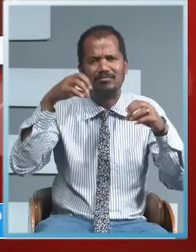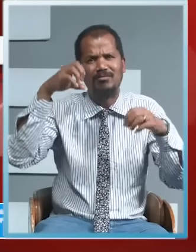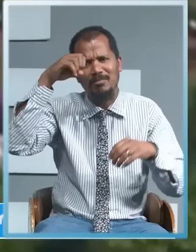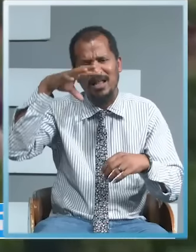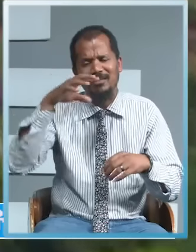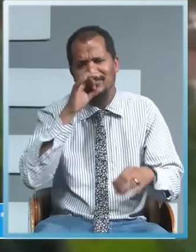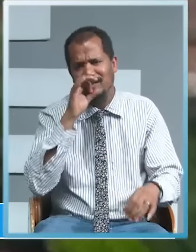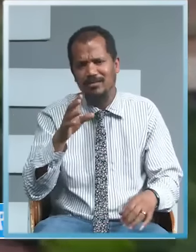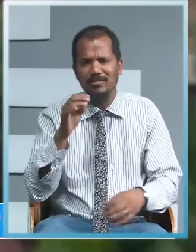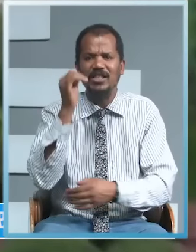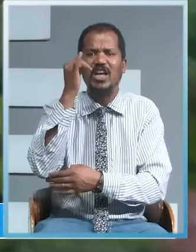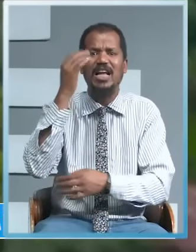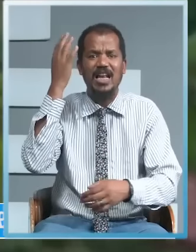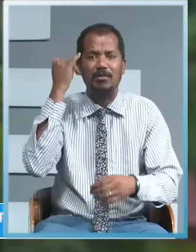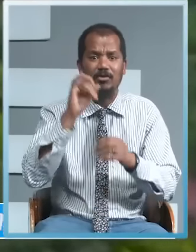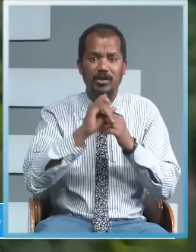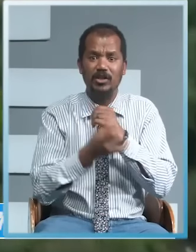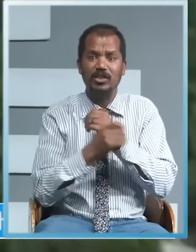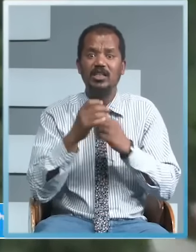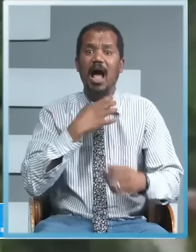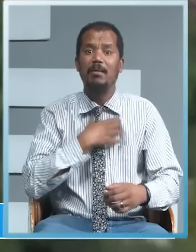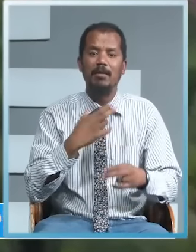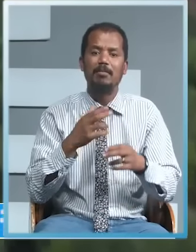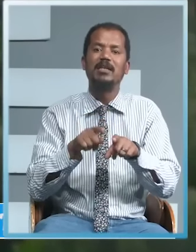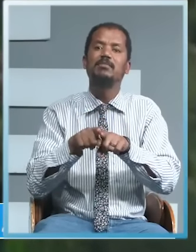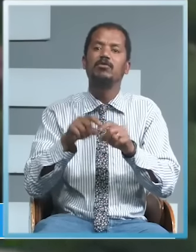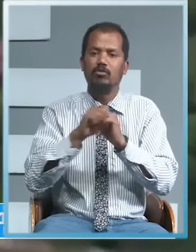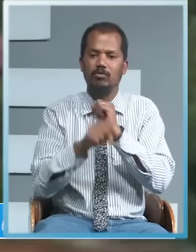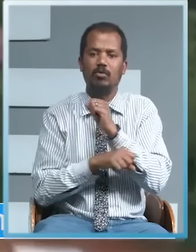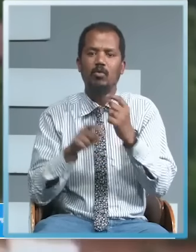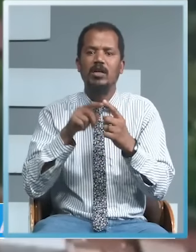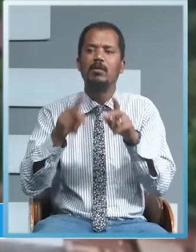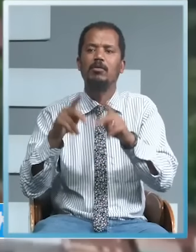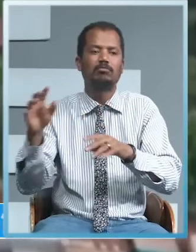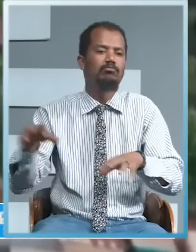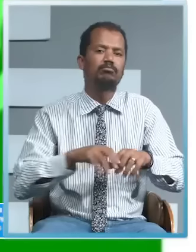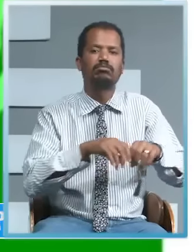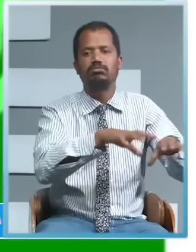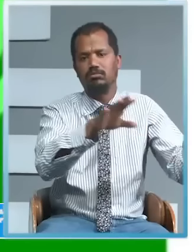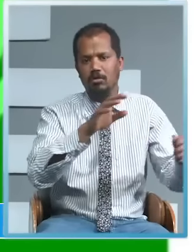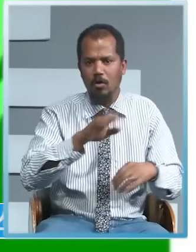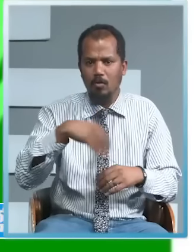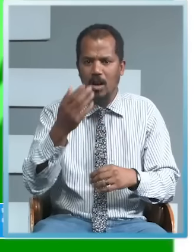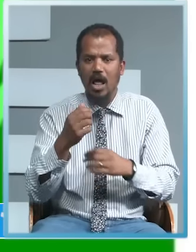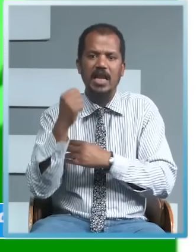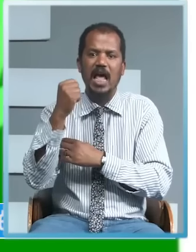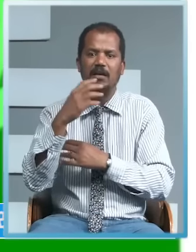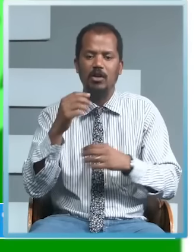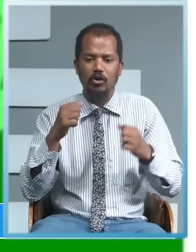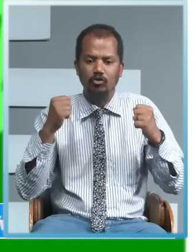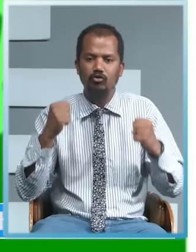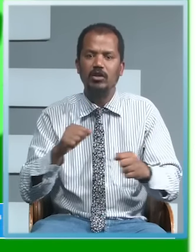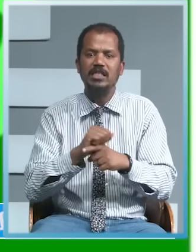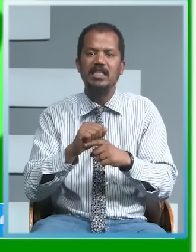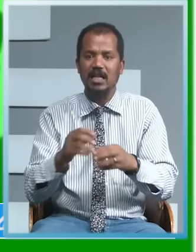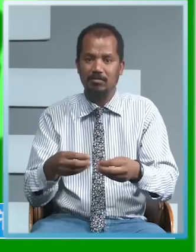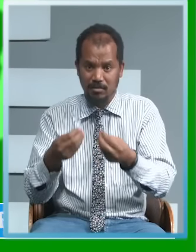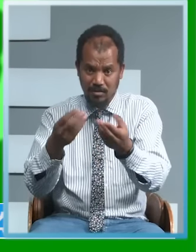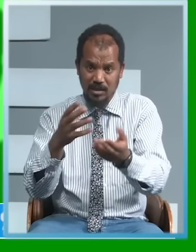ግንኙነት የለም። ጫካ የነበሩ የድርጅቱ አባላት በስምምነቱ መሰረት ወደ ህብረተሰቡ ከተቀላቀሉ በኋላ እንደ አቅምና ችሎታቸው